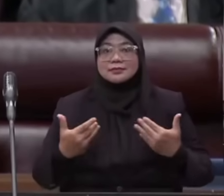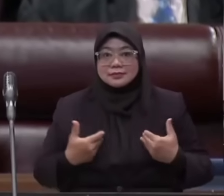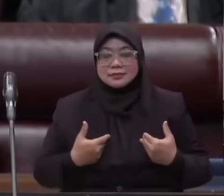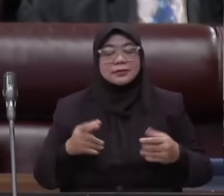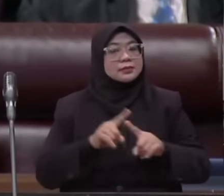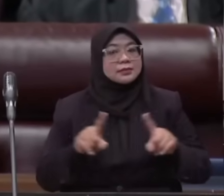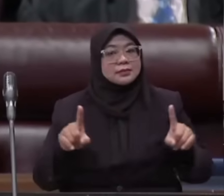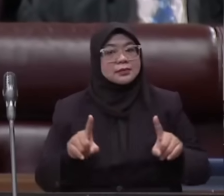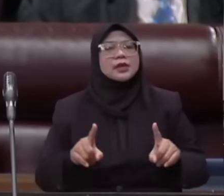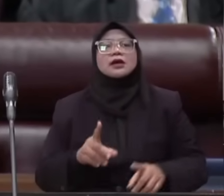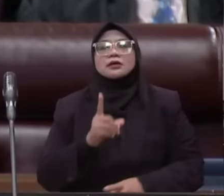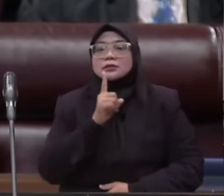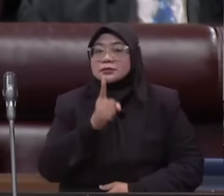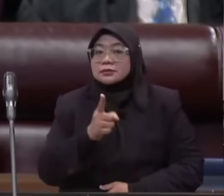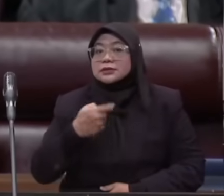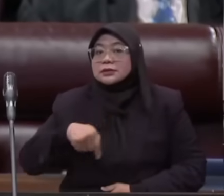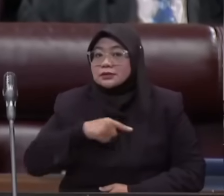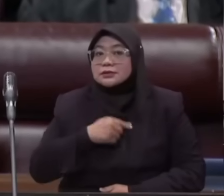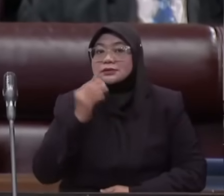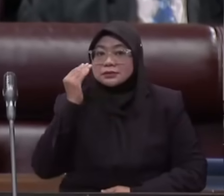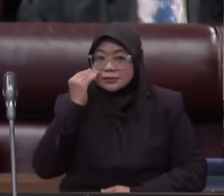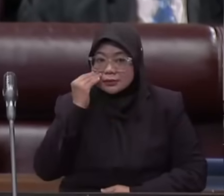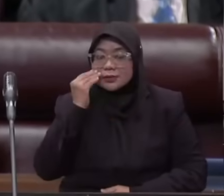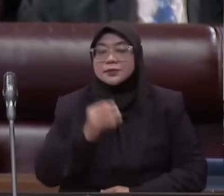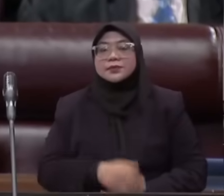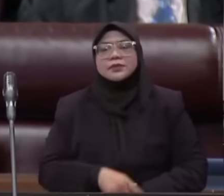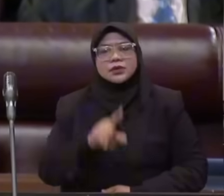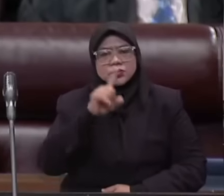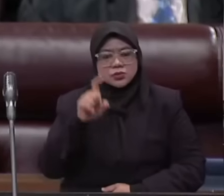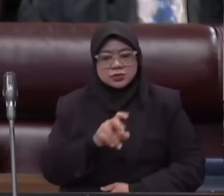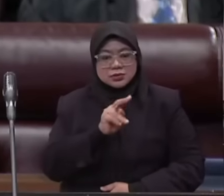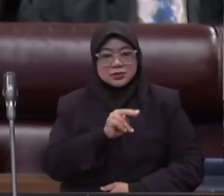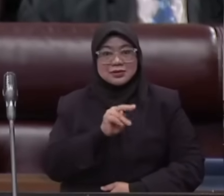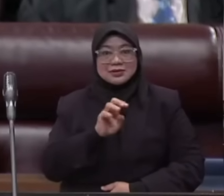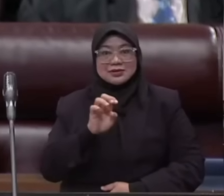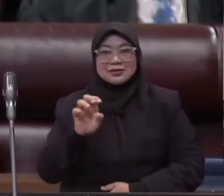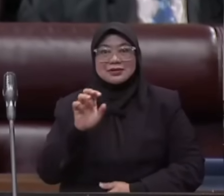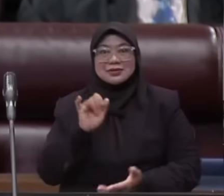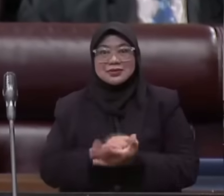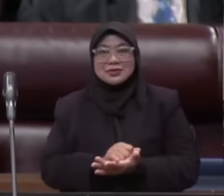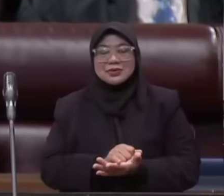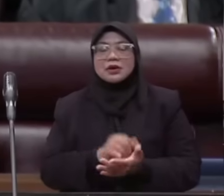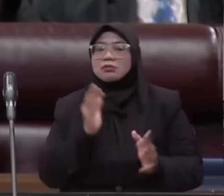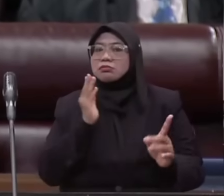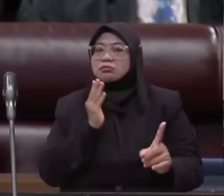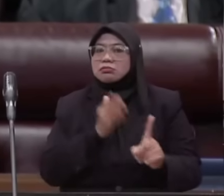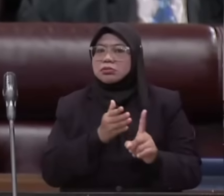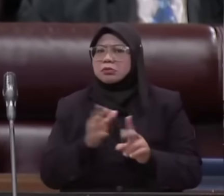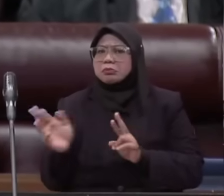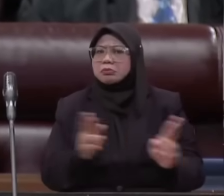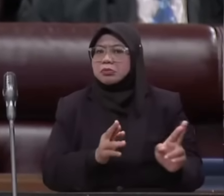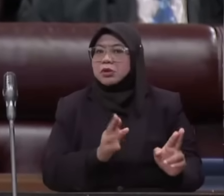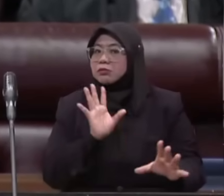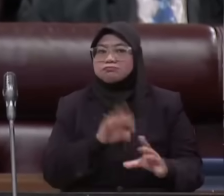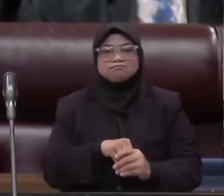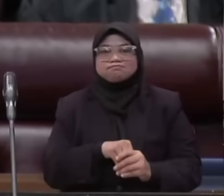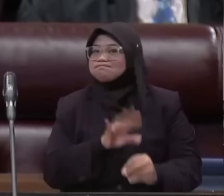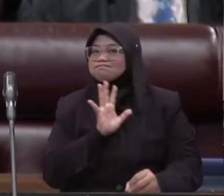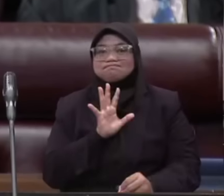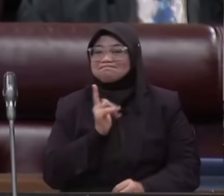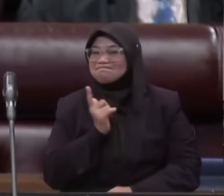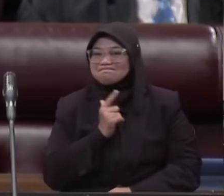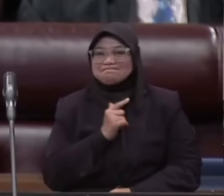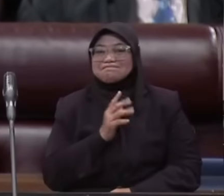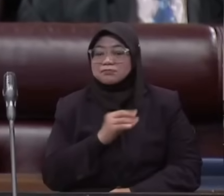Bagaimana kita tahu bahwa soal Nah di bumi ini juga soal persaingan strategi yang kita tidak mau terlibat tapi